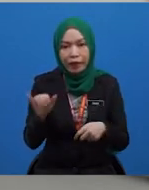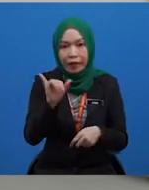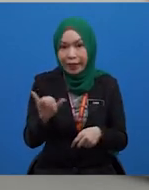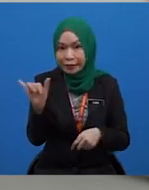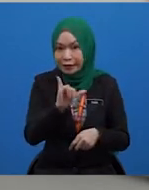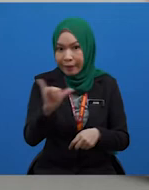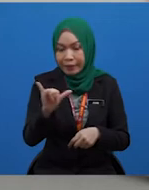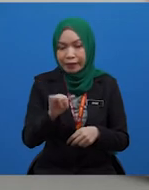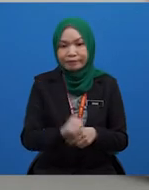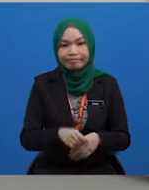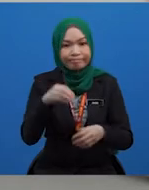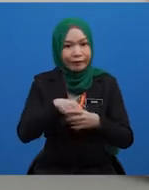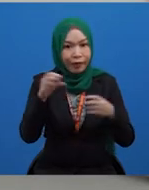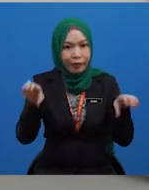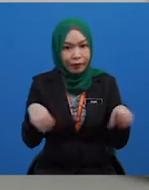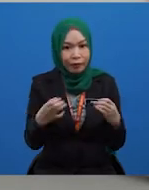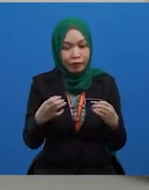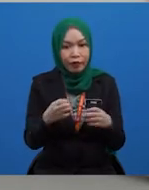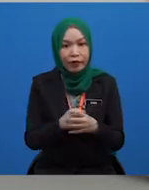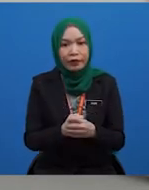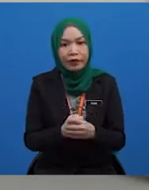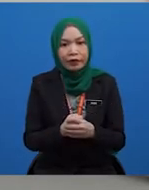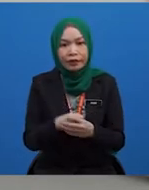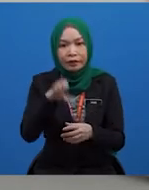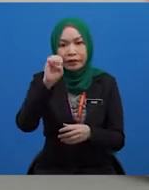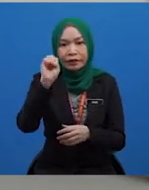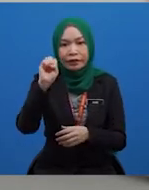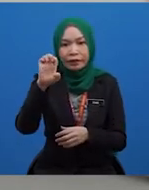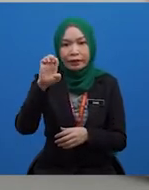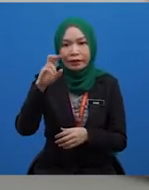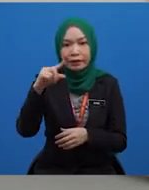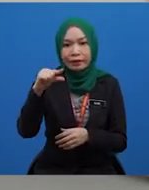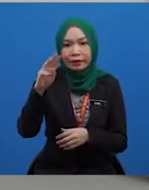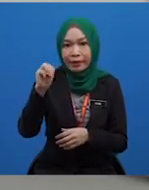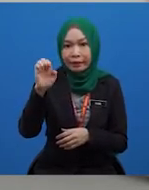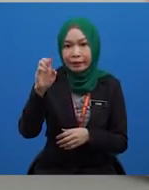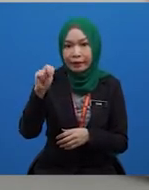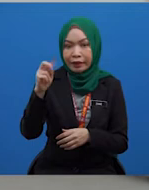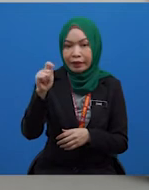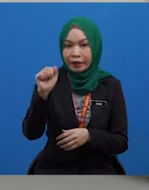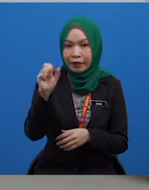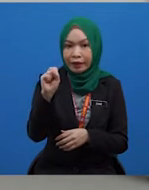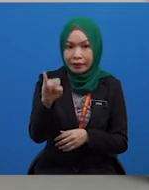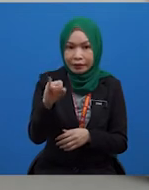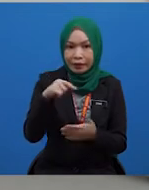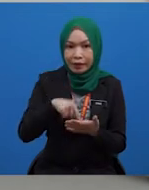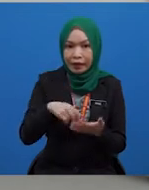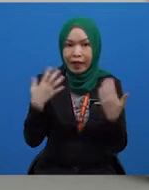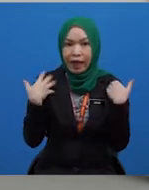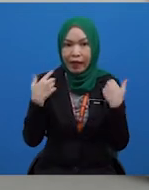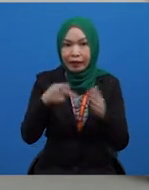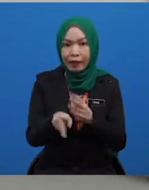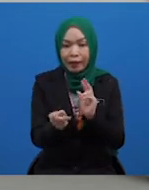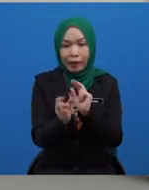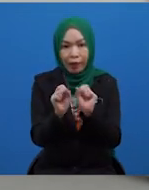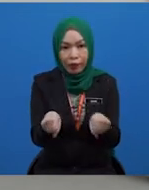segmentasi pasaran ini, pelbagai pemboleh ubah boleh